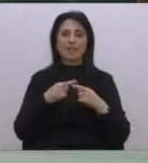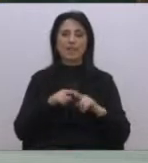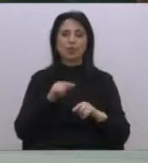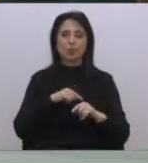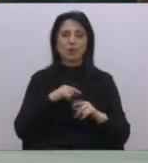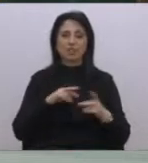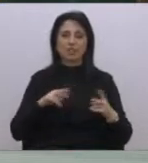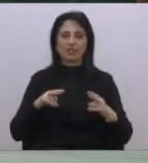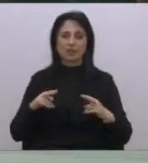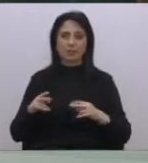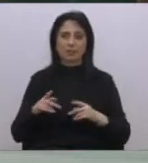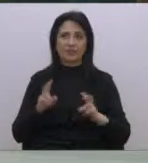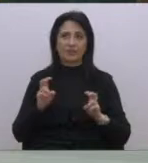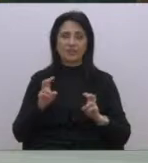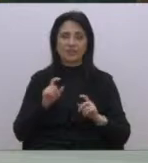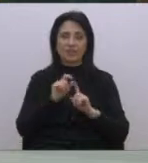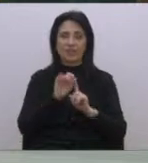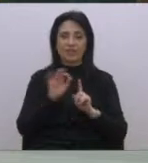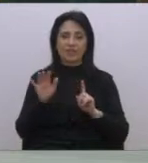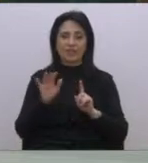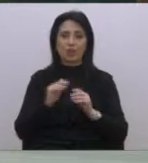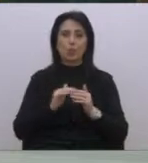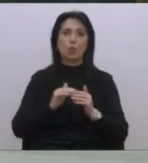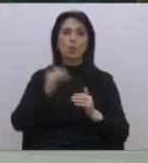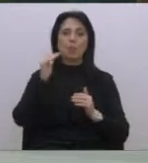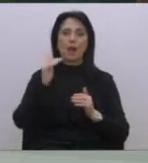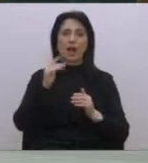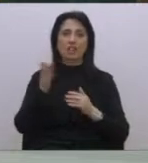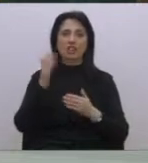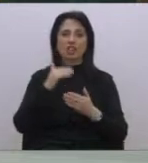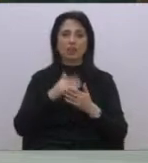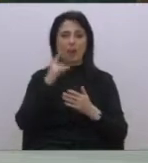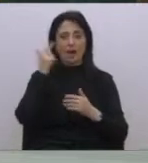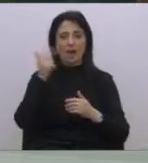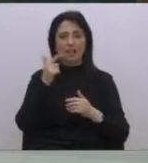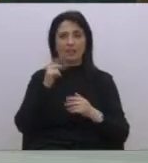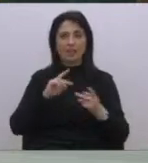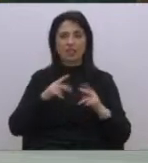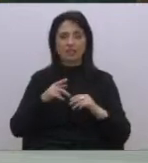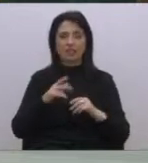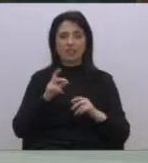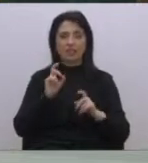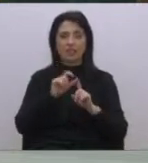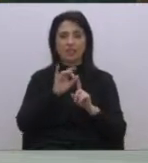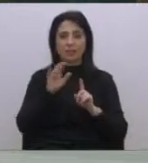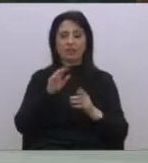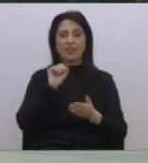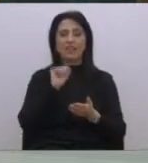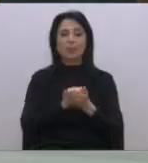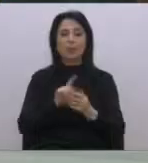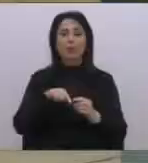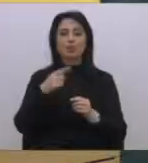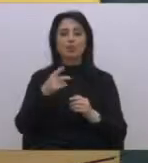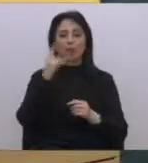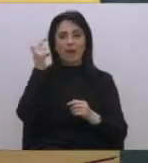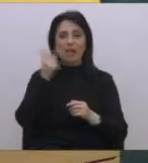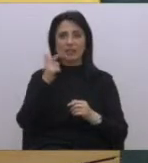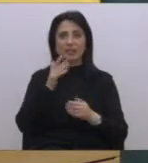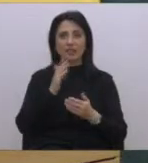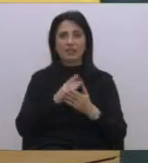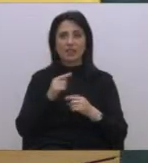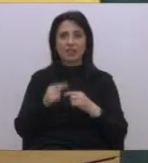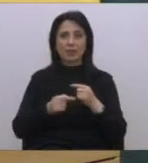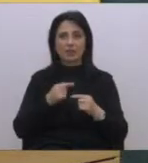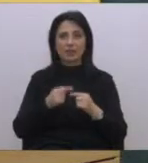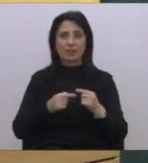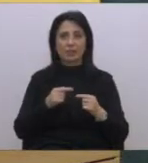am văzut că am văzut că am văzut că am văzut că am văzut că am văzut că am văzut